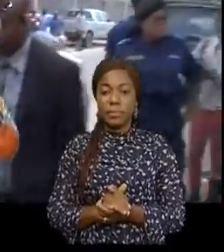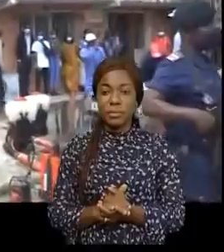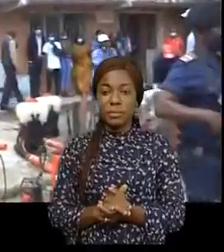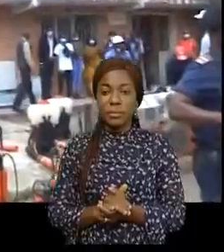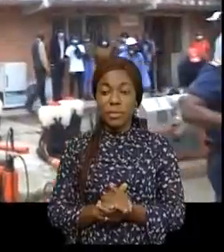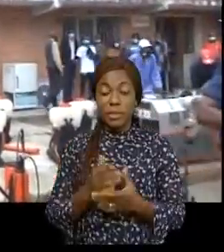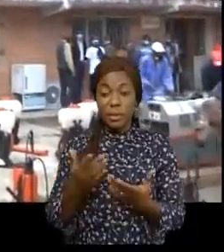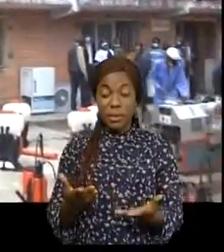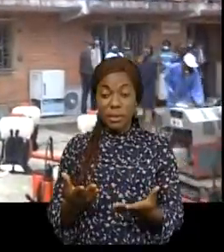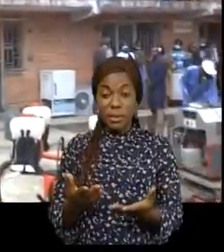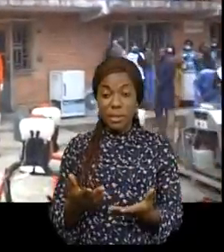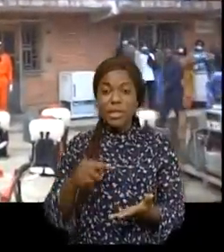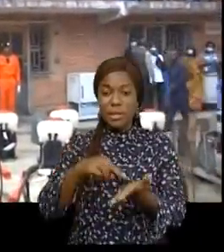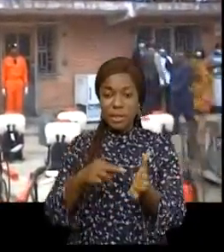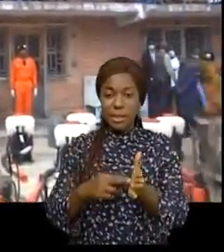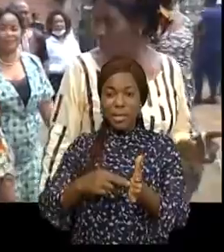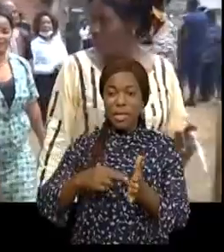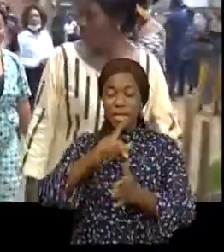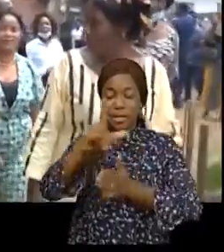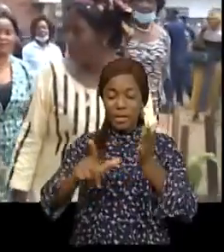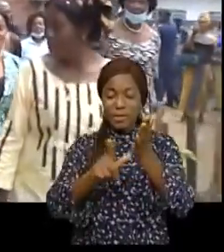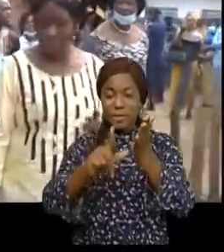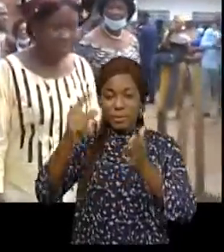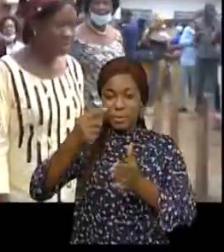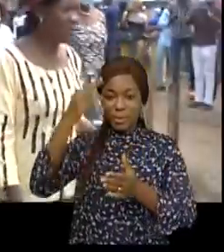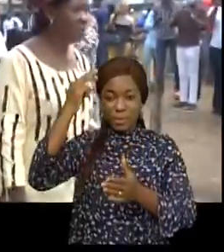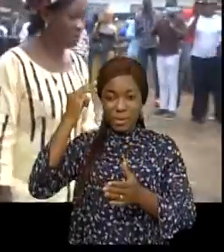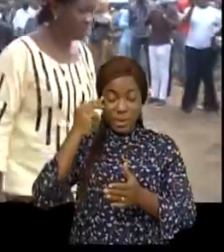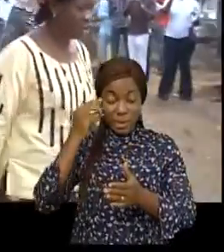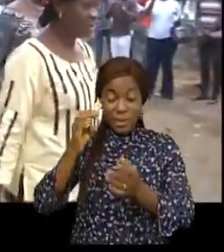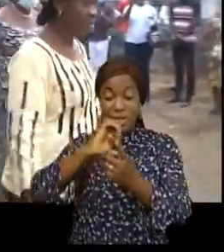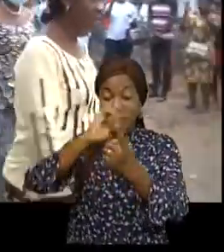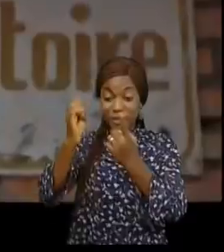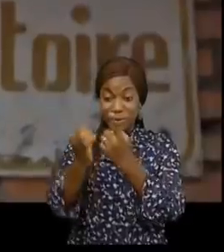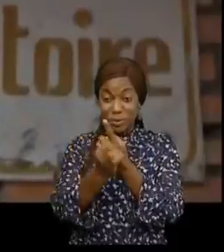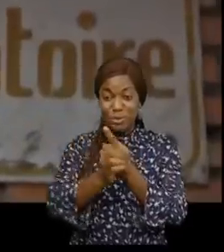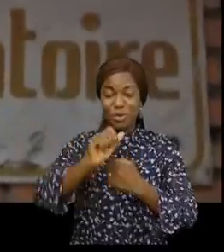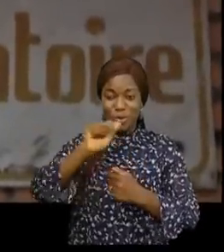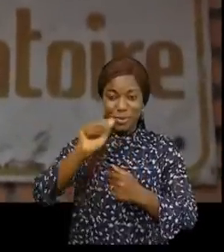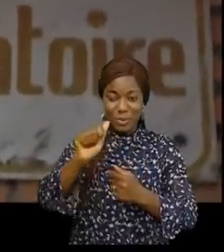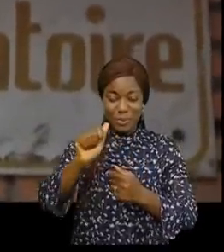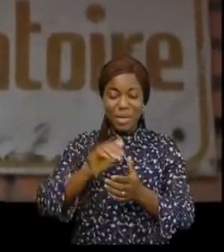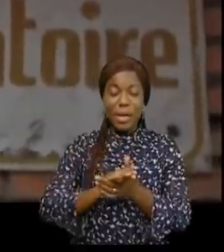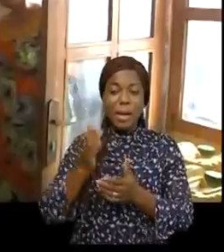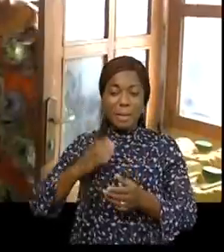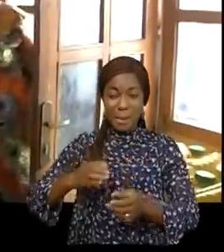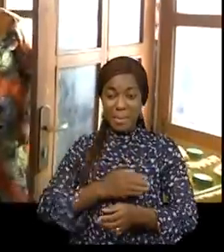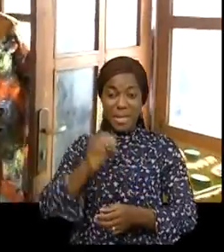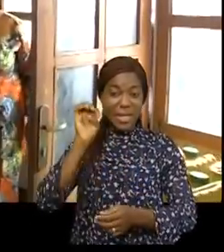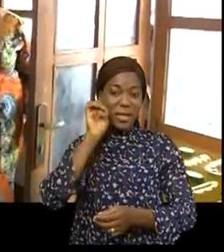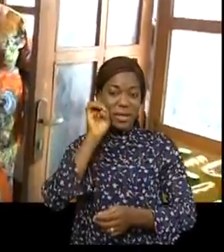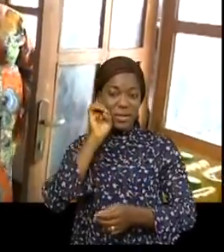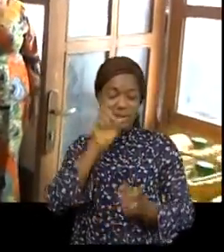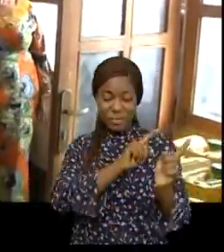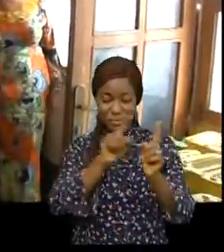des priorités de la vice-première ministre au ministre de l'Environnement. Pour ce faire, Herb Bazaïba a exhorté les agents et